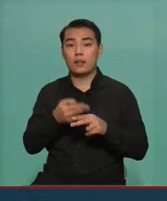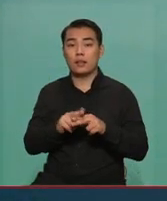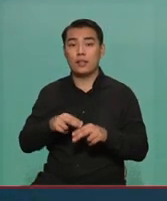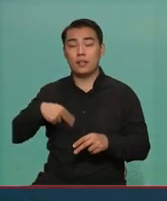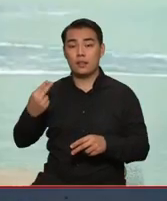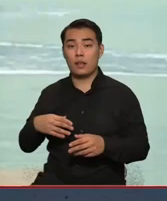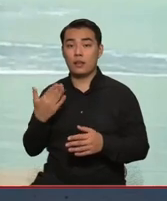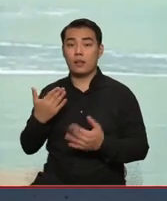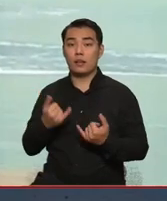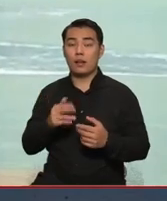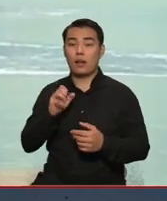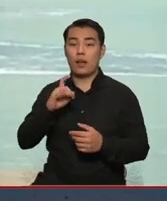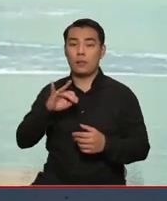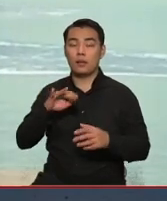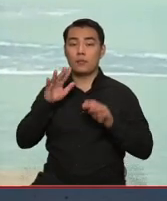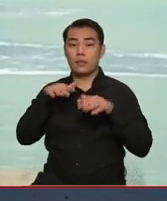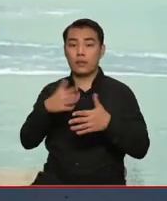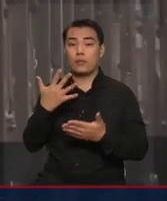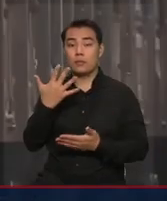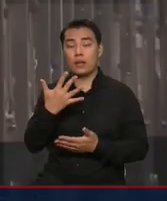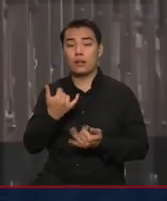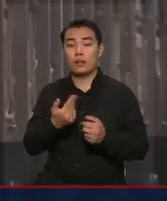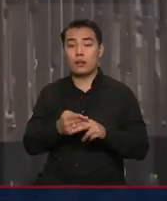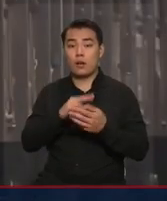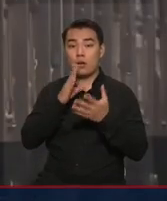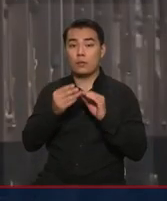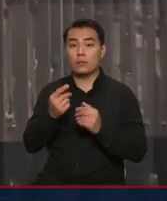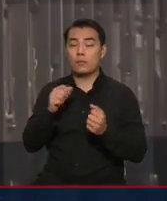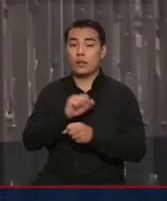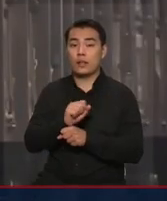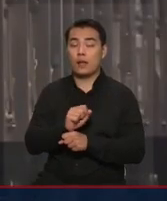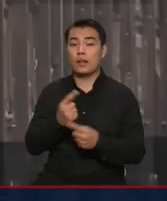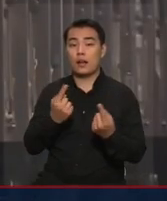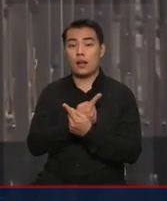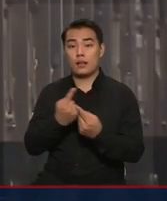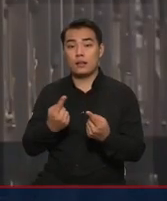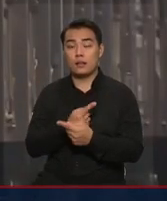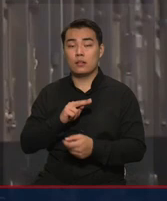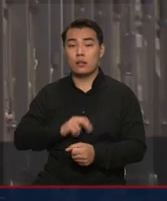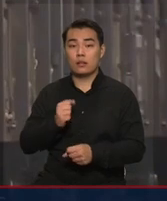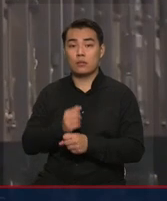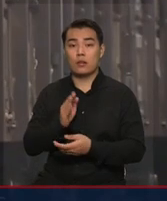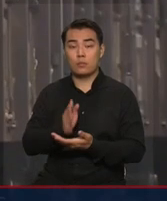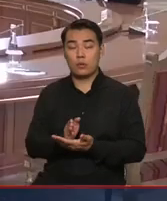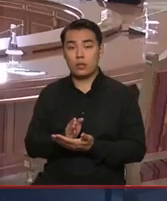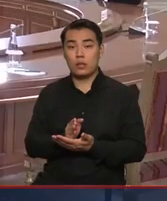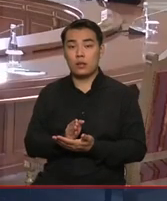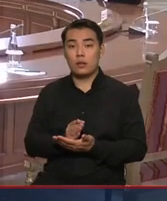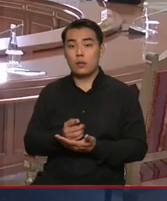шекарада және Каспий теңізінде 5 трансшекаралық көлік логистикалық хабы да іске қосылады. В ближайших планах